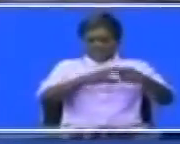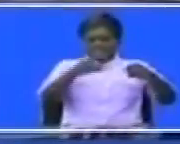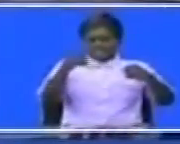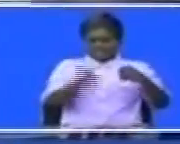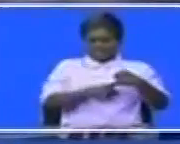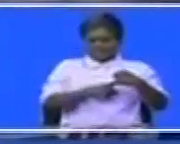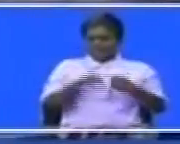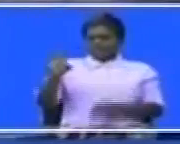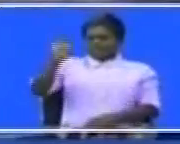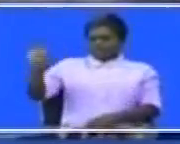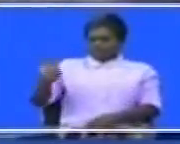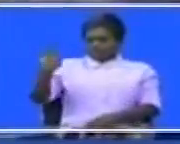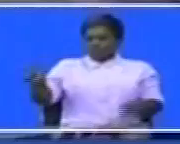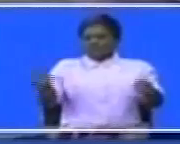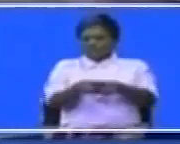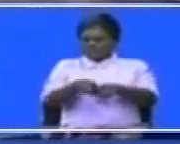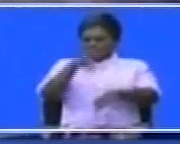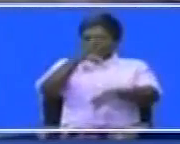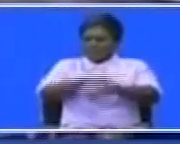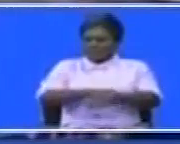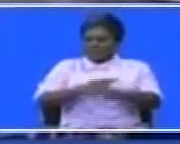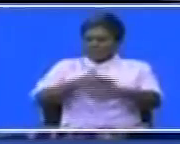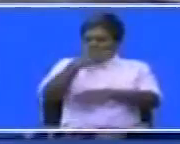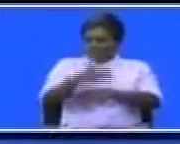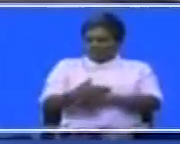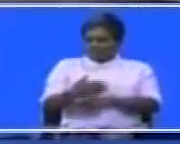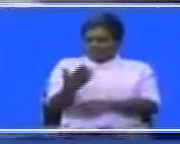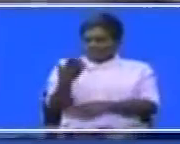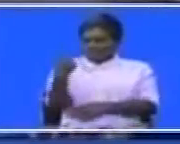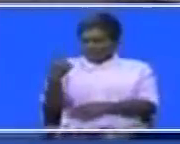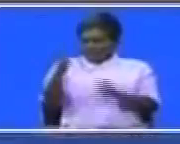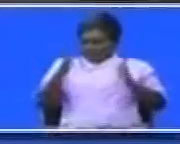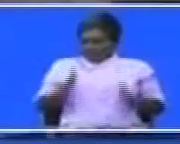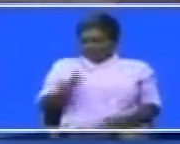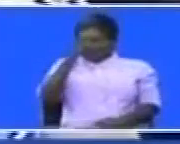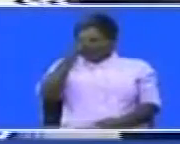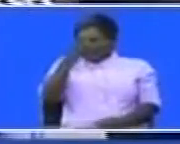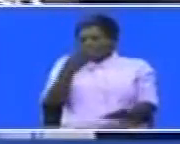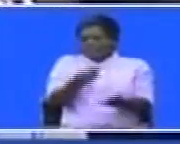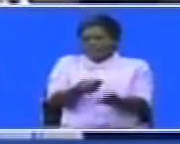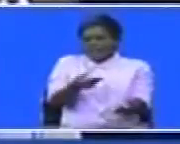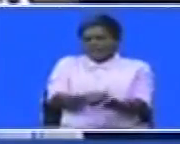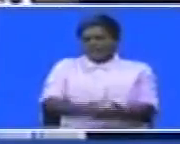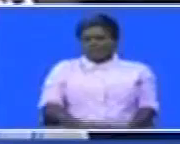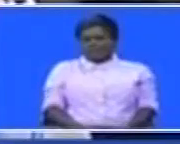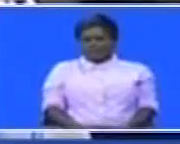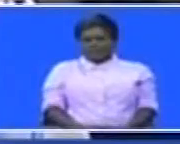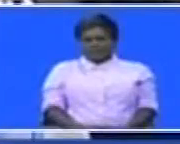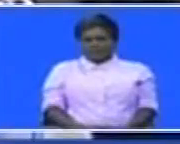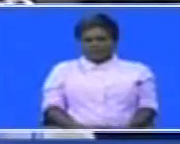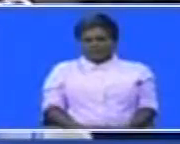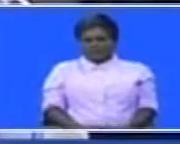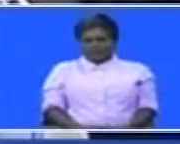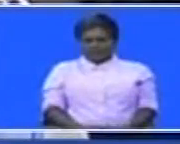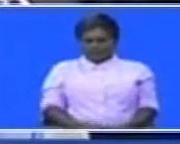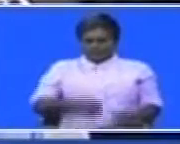milioni 369, zilipatikana baada ya Mkenya mmoja kutapeliwa shilingi milioni 40. The subsequent